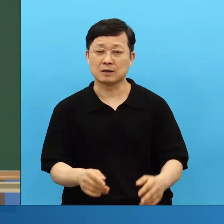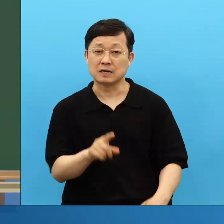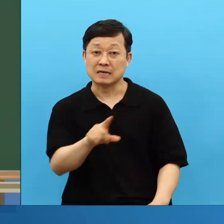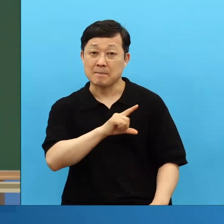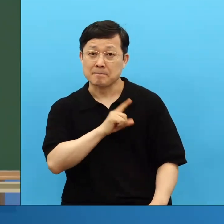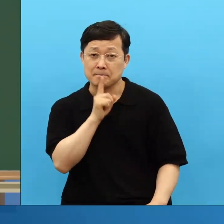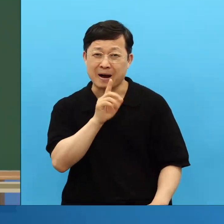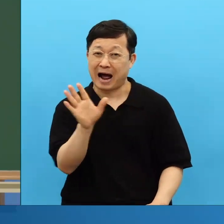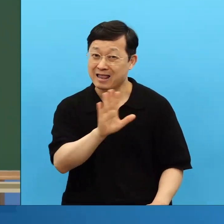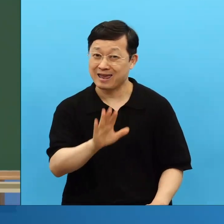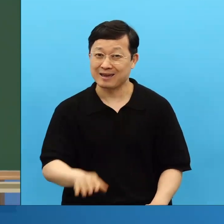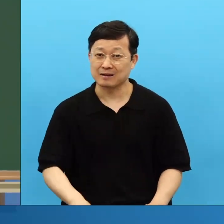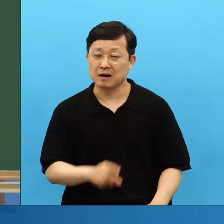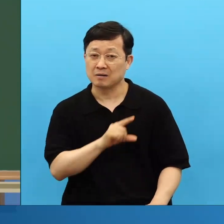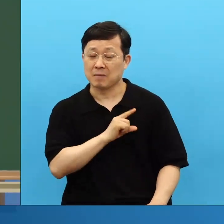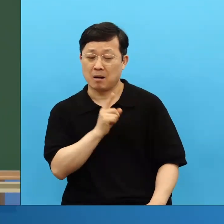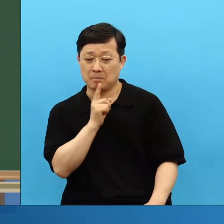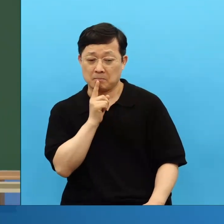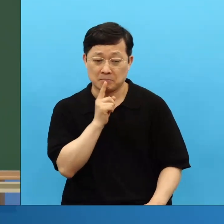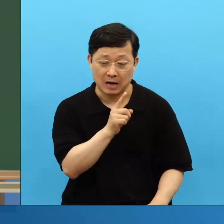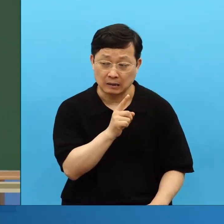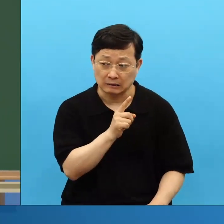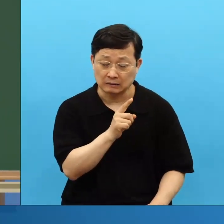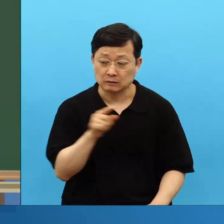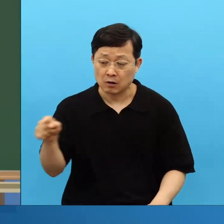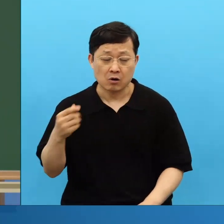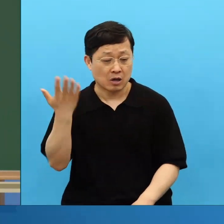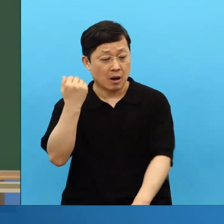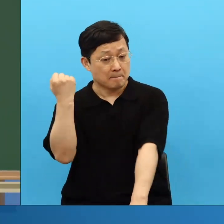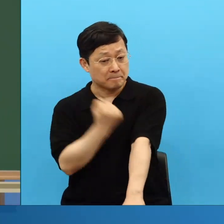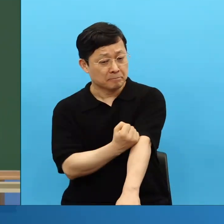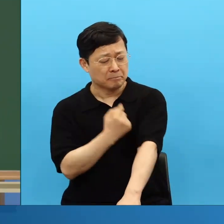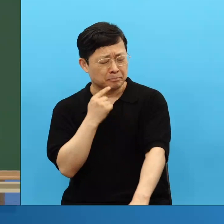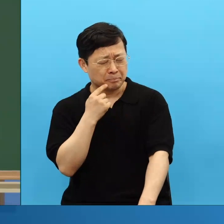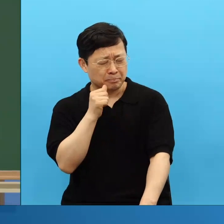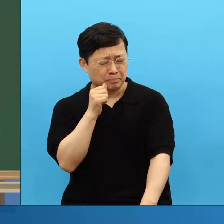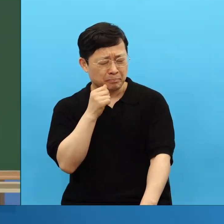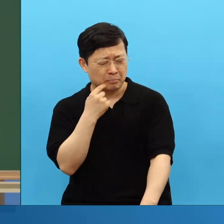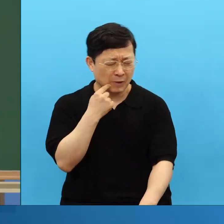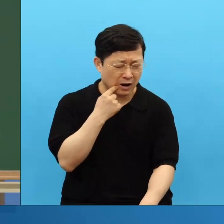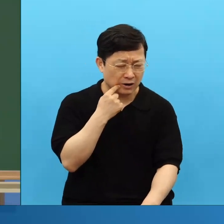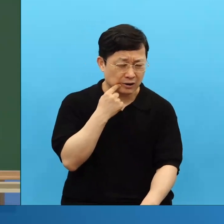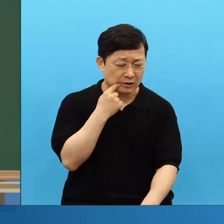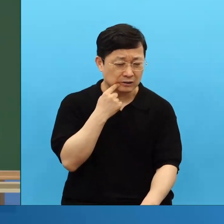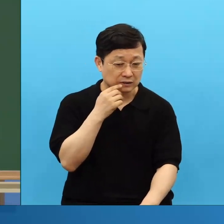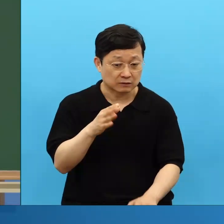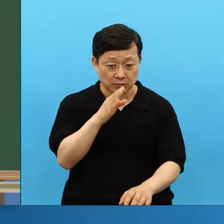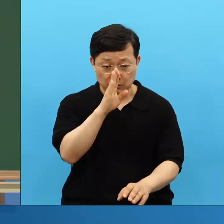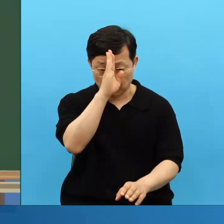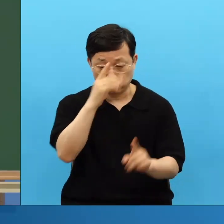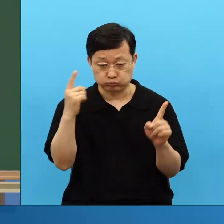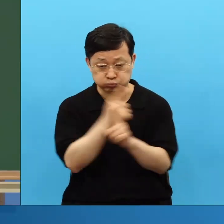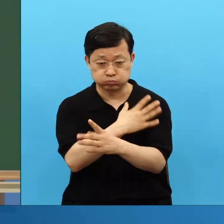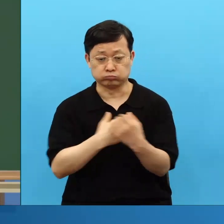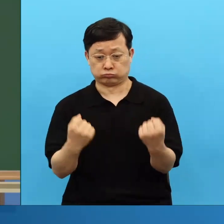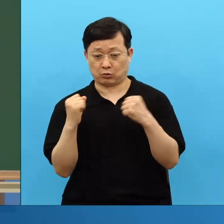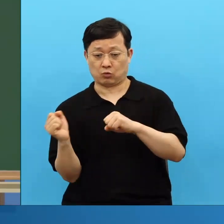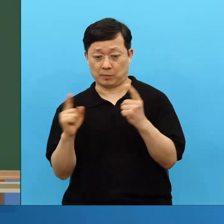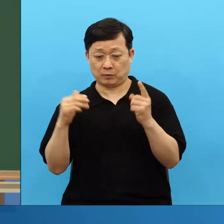하고 굳이 이야기해도 되는데 이 사람 마약 중독자였는데 뭐 이런 이야기하면 선입견 가질까 봐 안